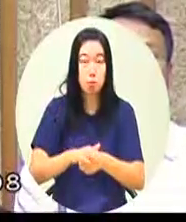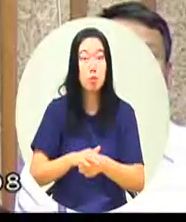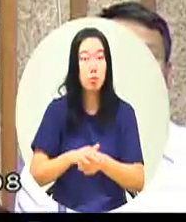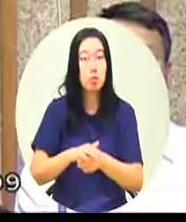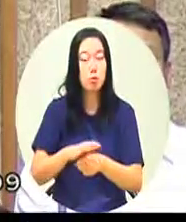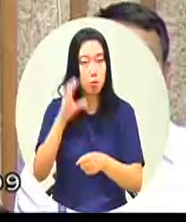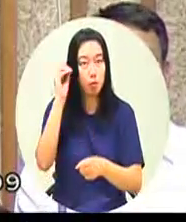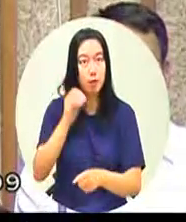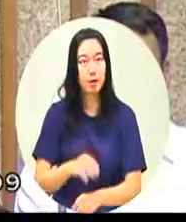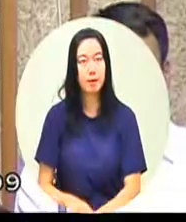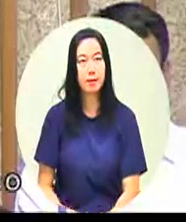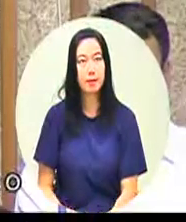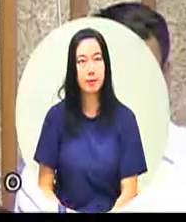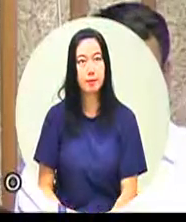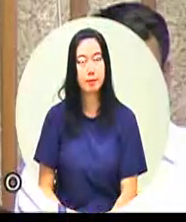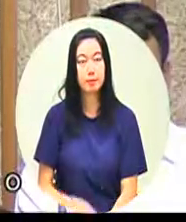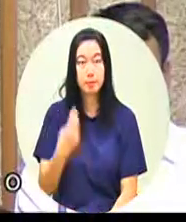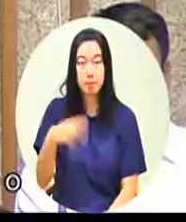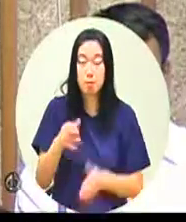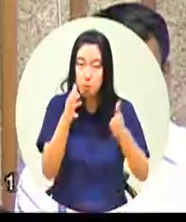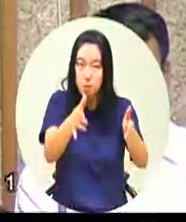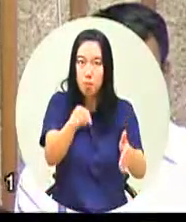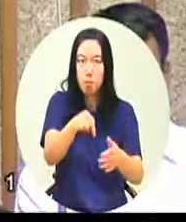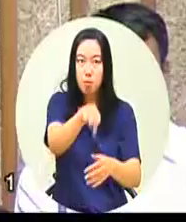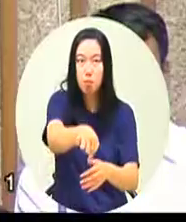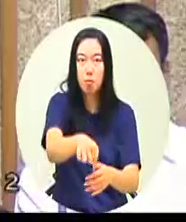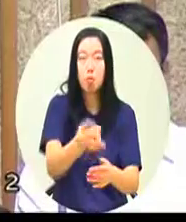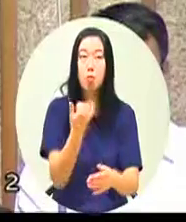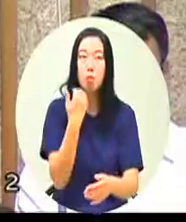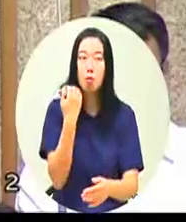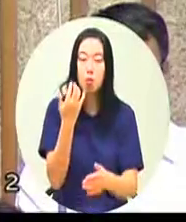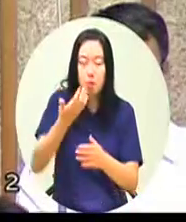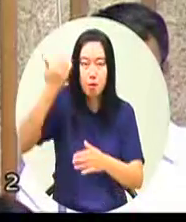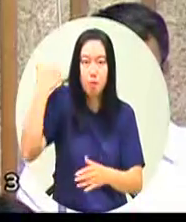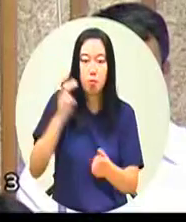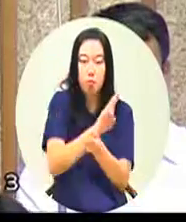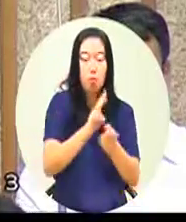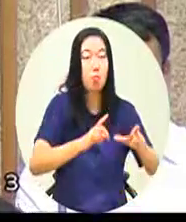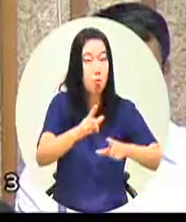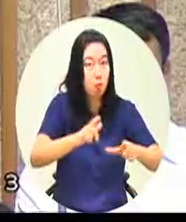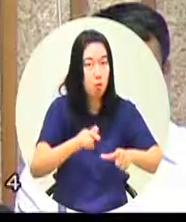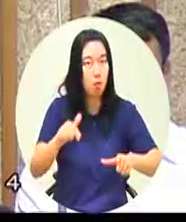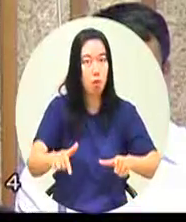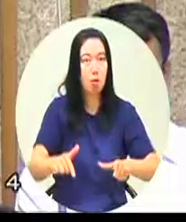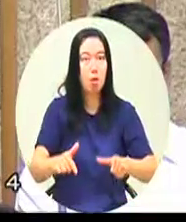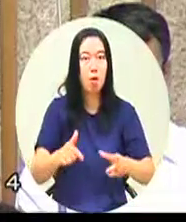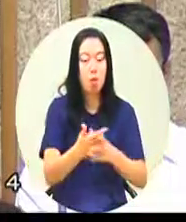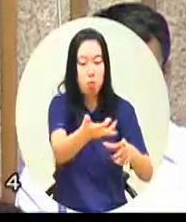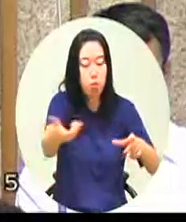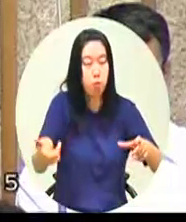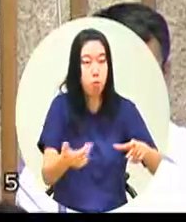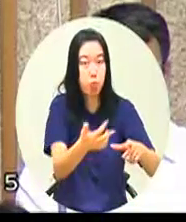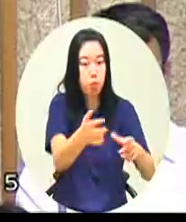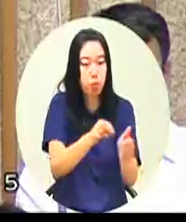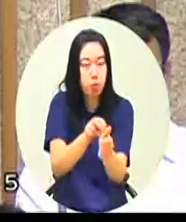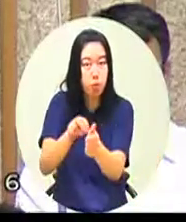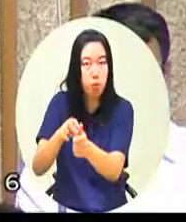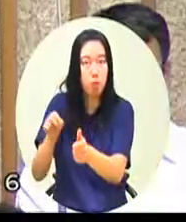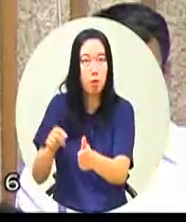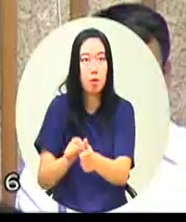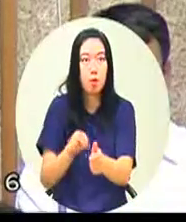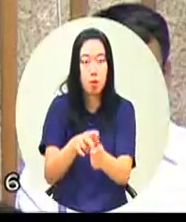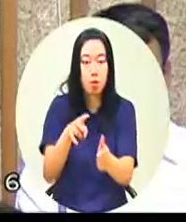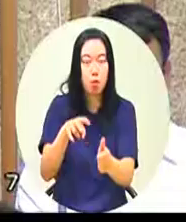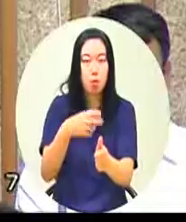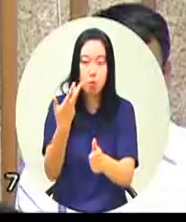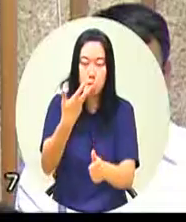助。所以说，我想针对这样的一个部分，很多部分过去我们林园地区的这些繁养殖场的部分，主要还是因为水权的部分。